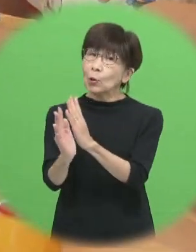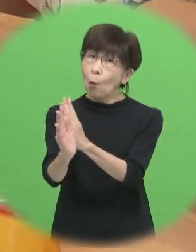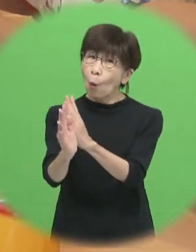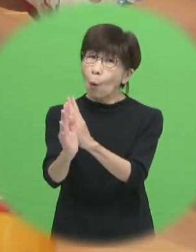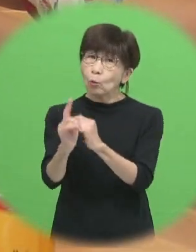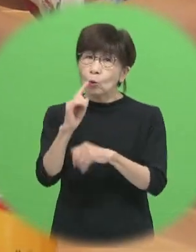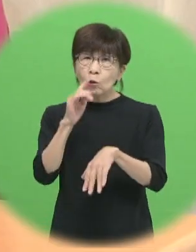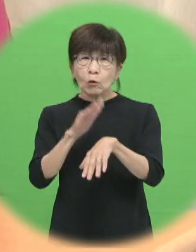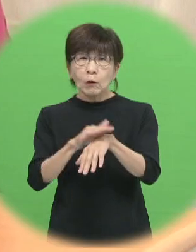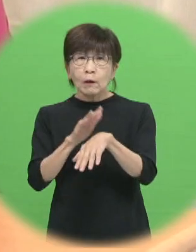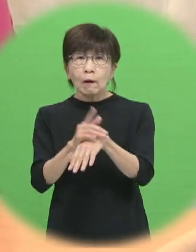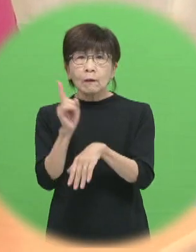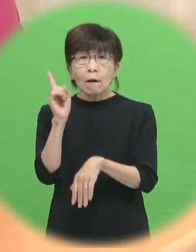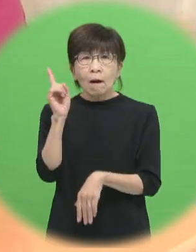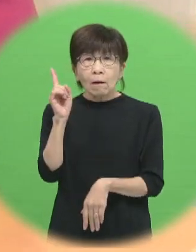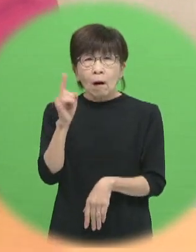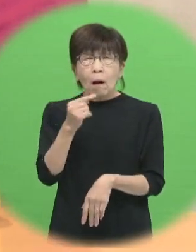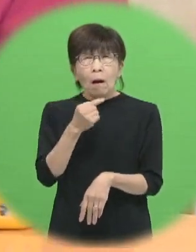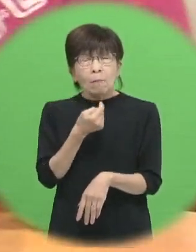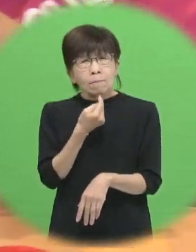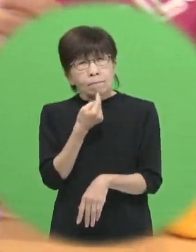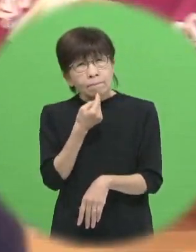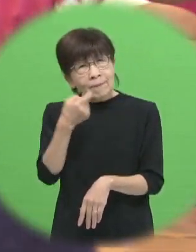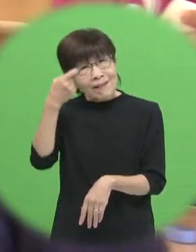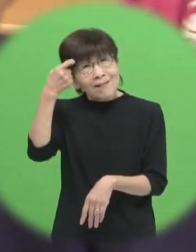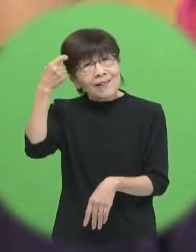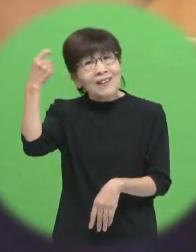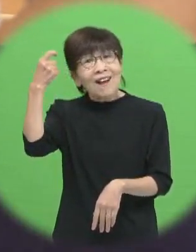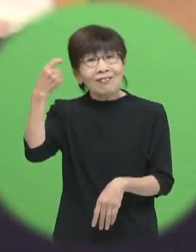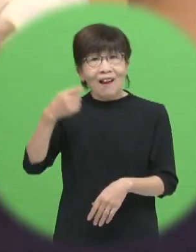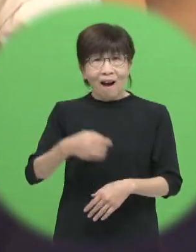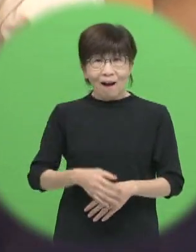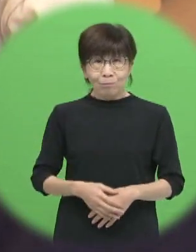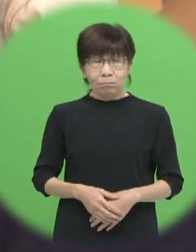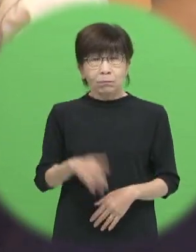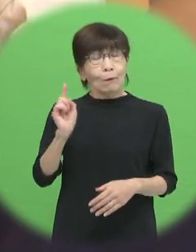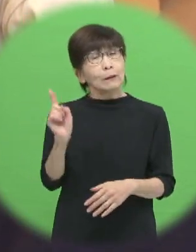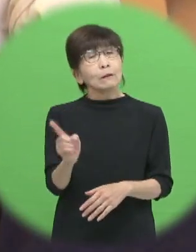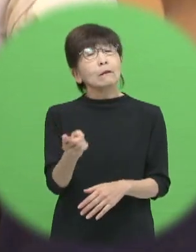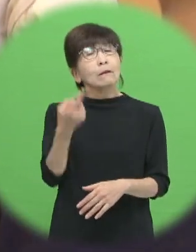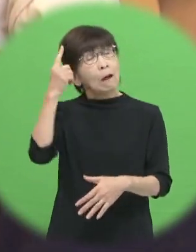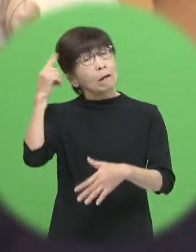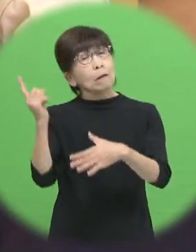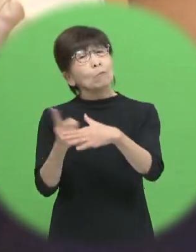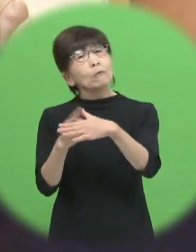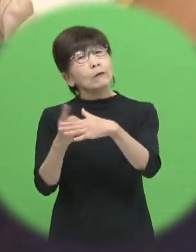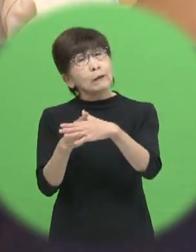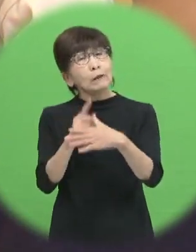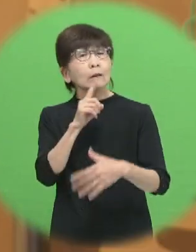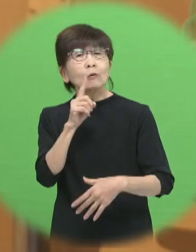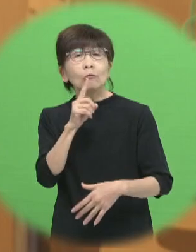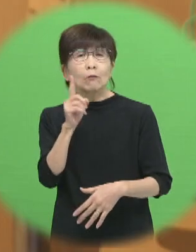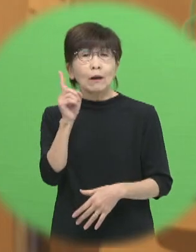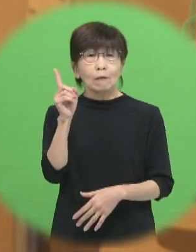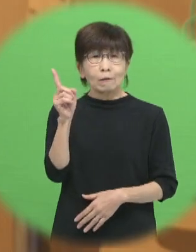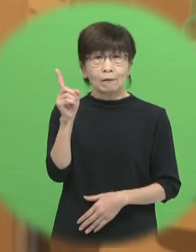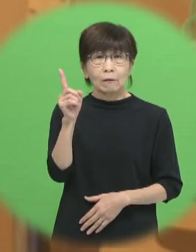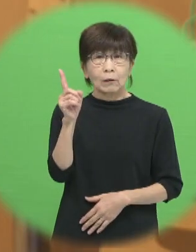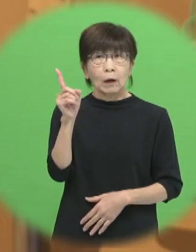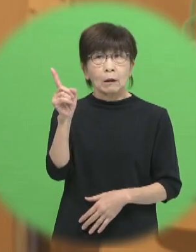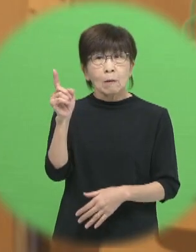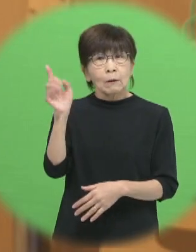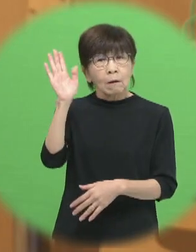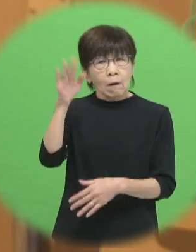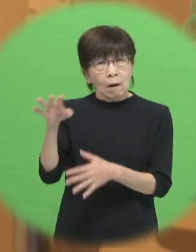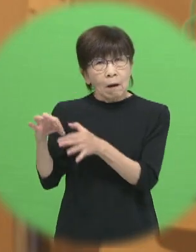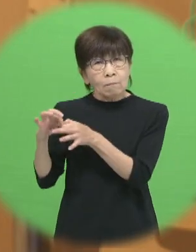に言っていたのがとっても気になって、それはきっと悪気もなく無意識なんだと思うんですけれども、それがかえって怖いこと